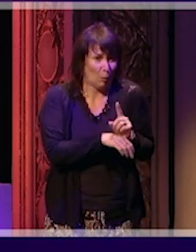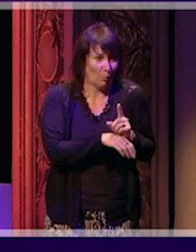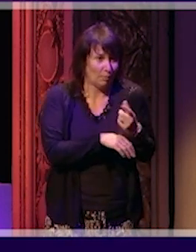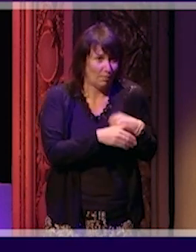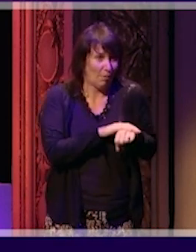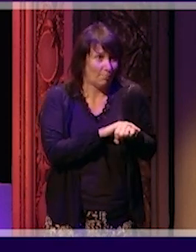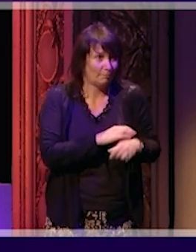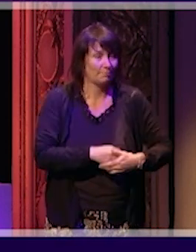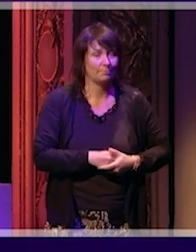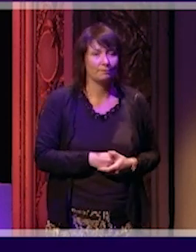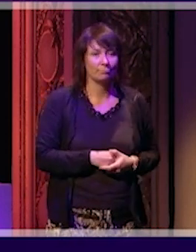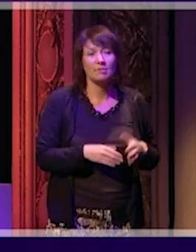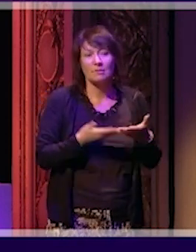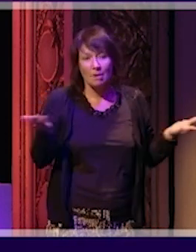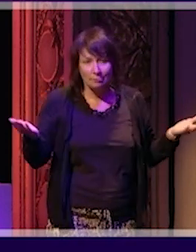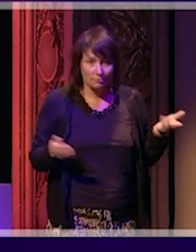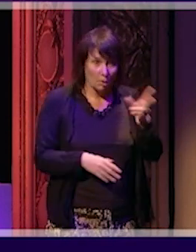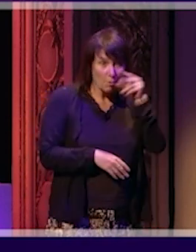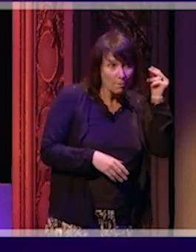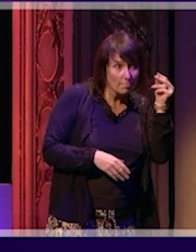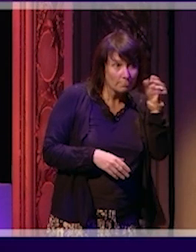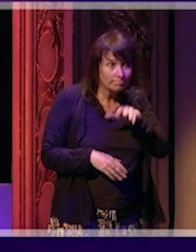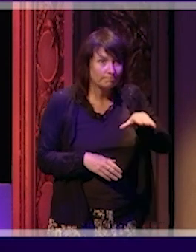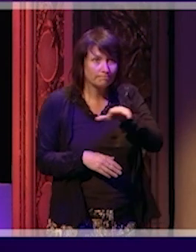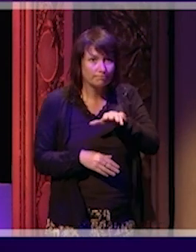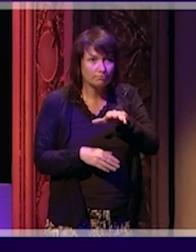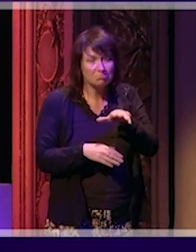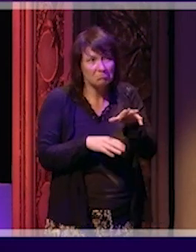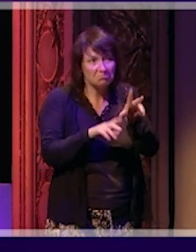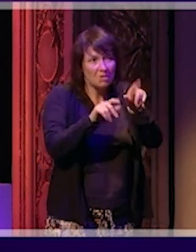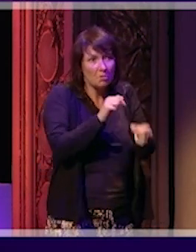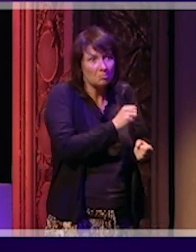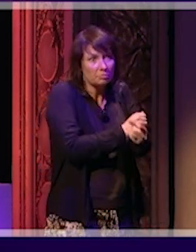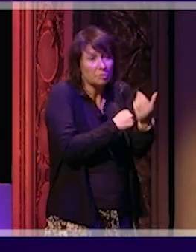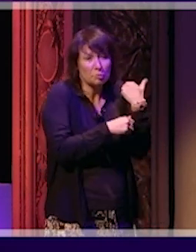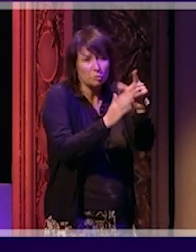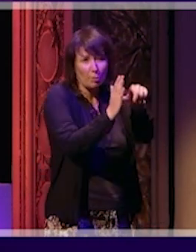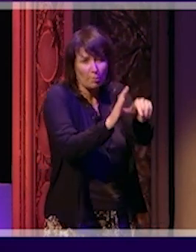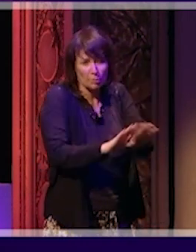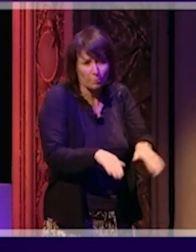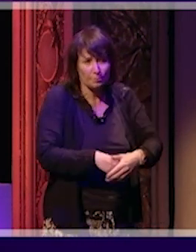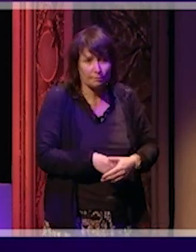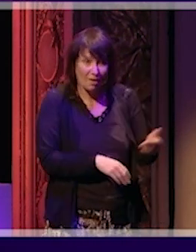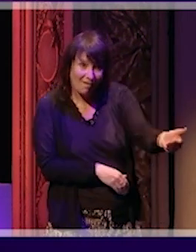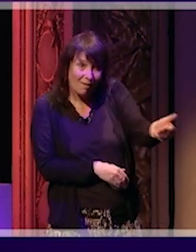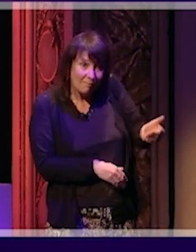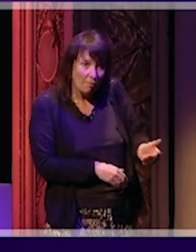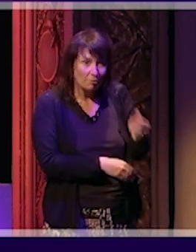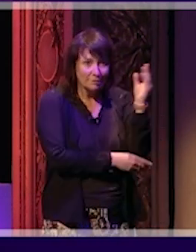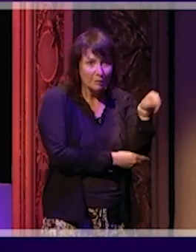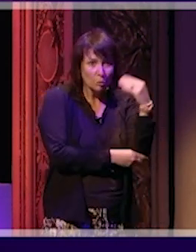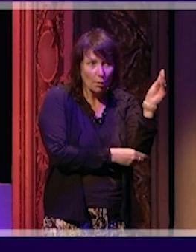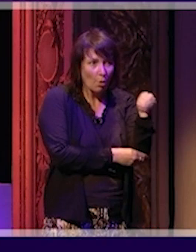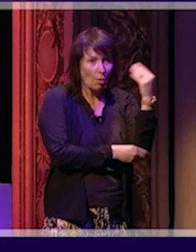en fait c'est très simple notre espèce Homo sapiens n'existe que depuis 30 minutes avant nous les dinosaures